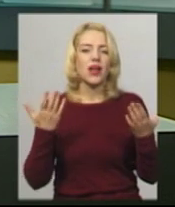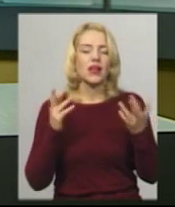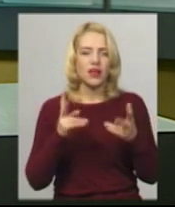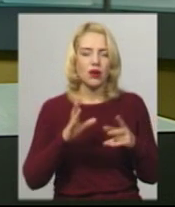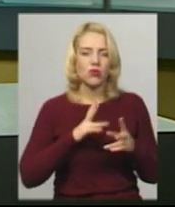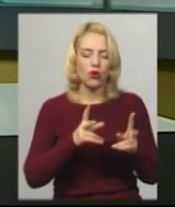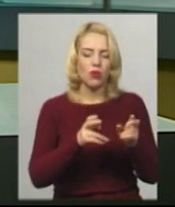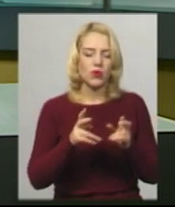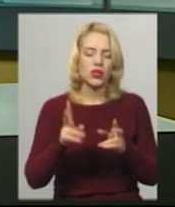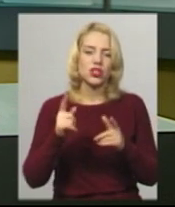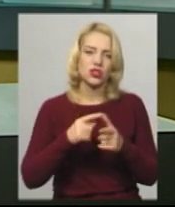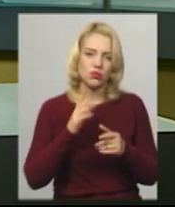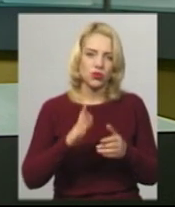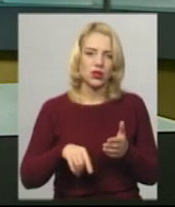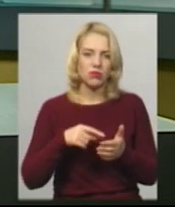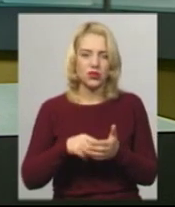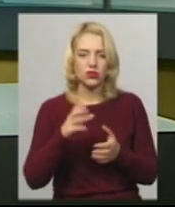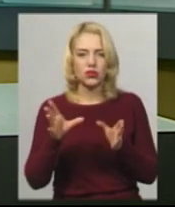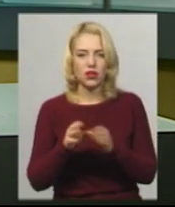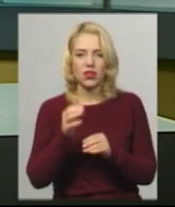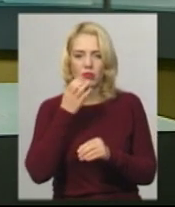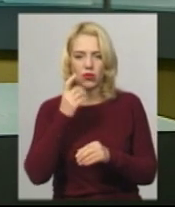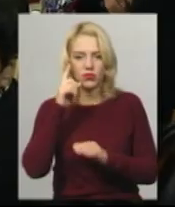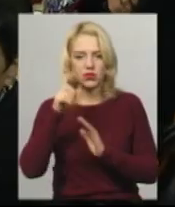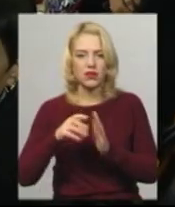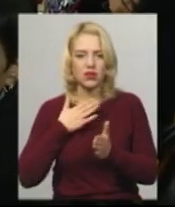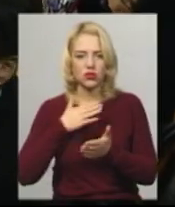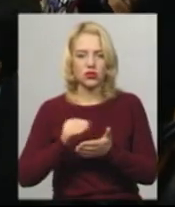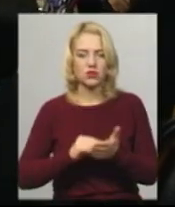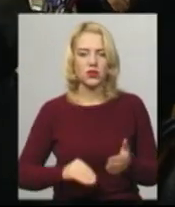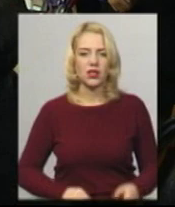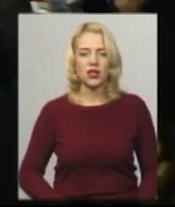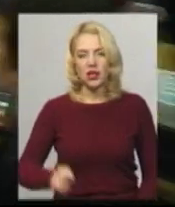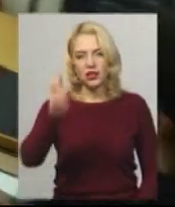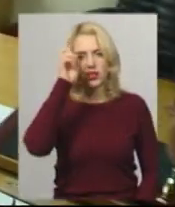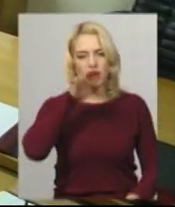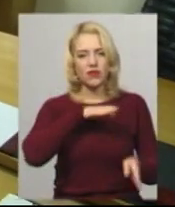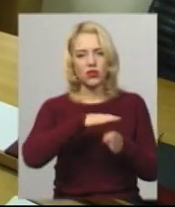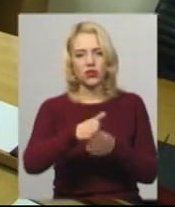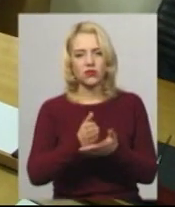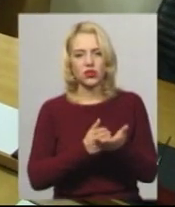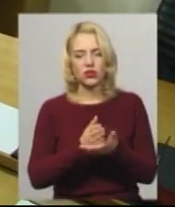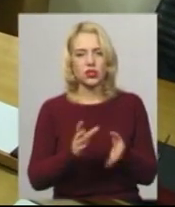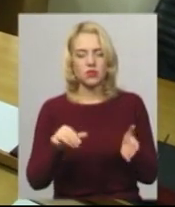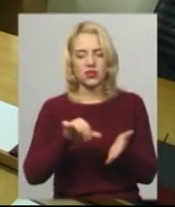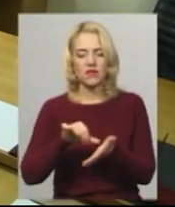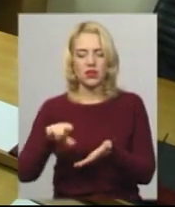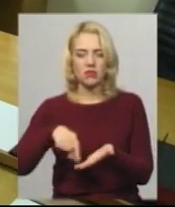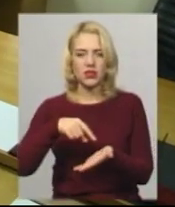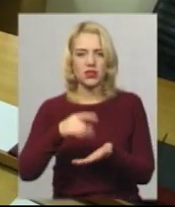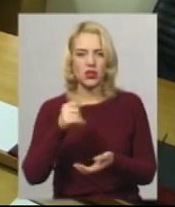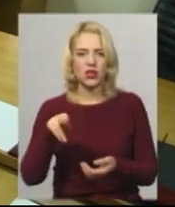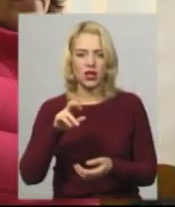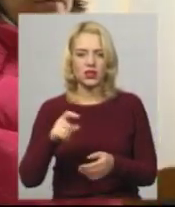чи буде місто з теплом, дізнавалась Анастасія Збродова. Державні виконавці з представниками міської ради у центральній